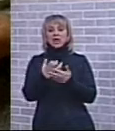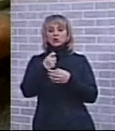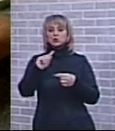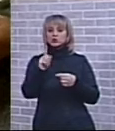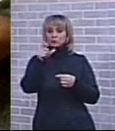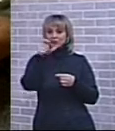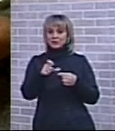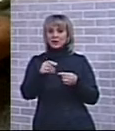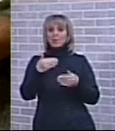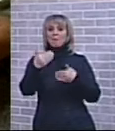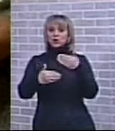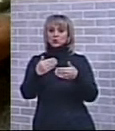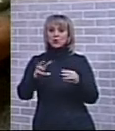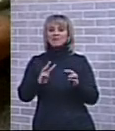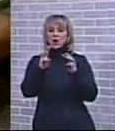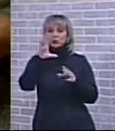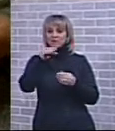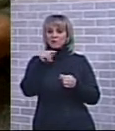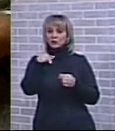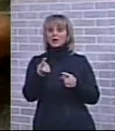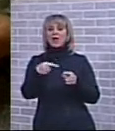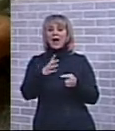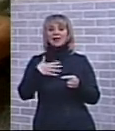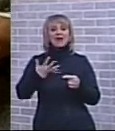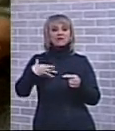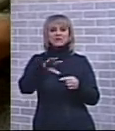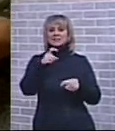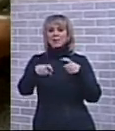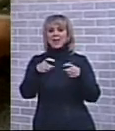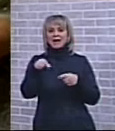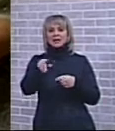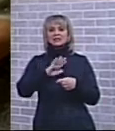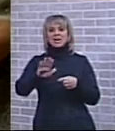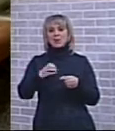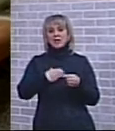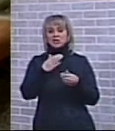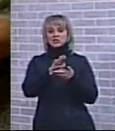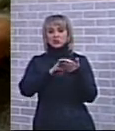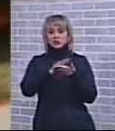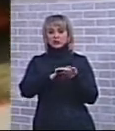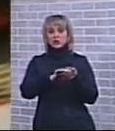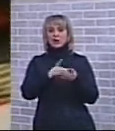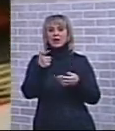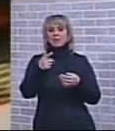чтобы человек пошел в огонь и в воду. А я везде бегала, не боялась ничего.